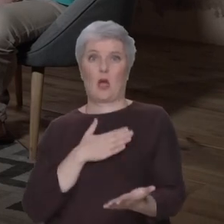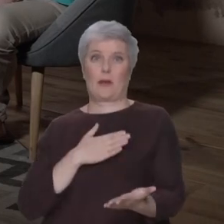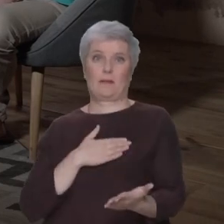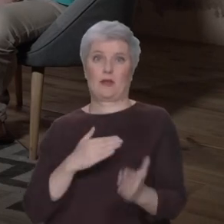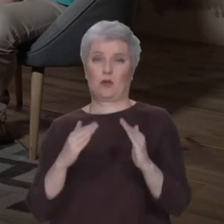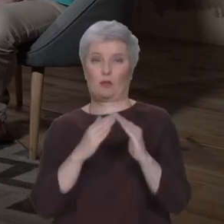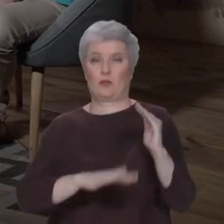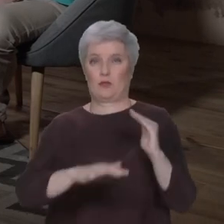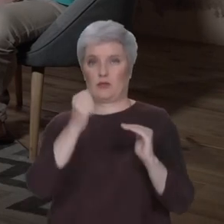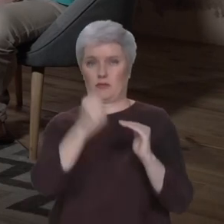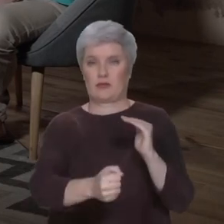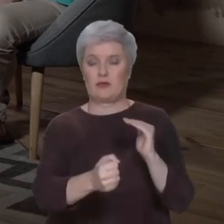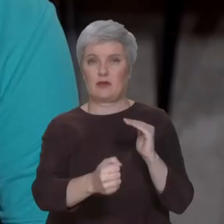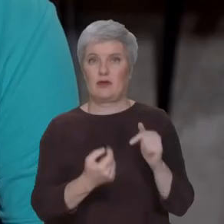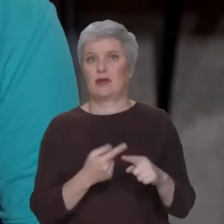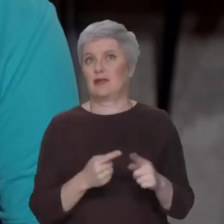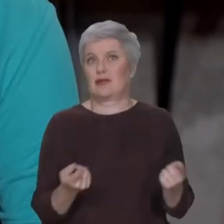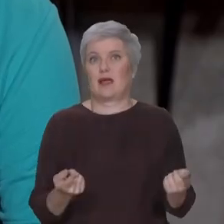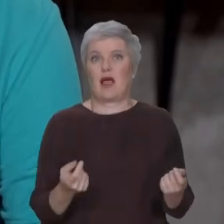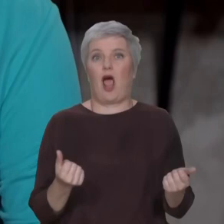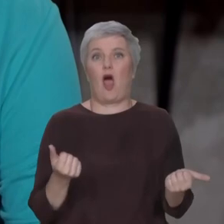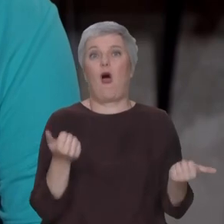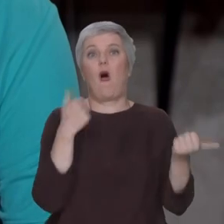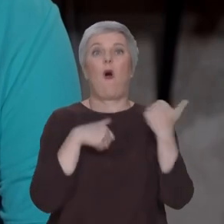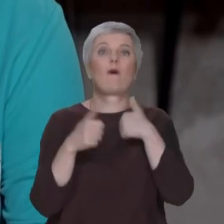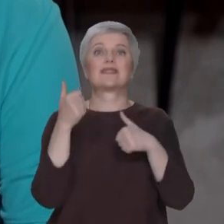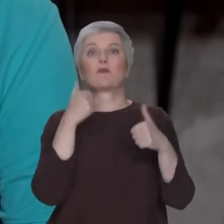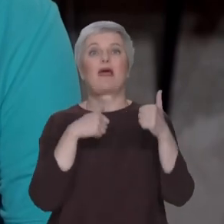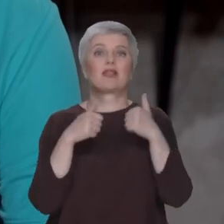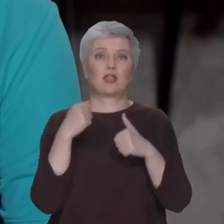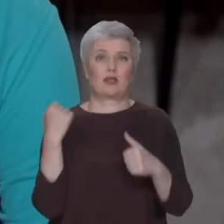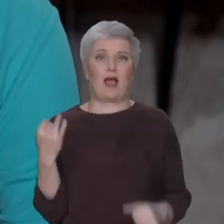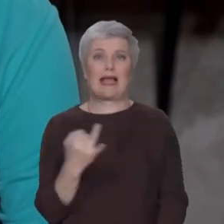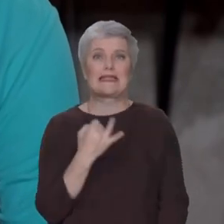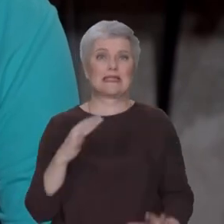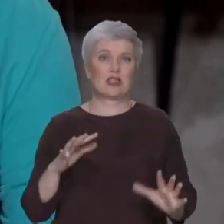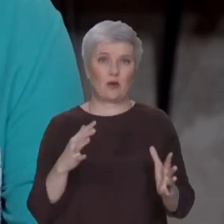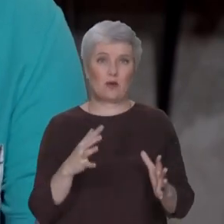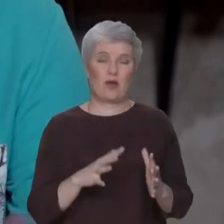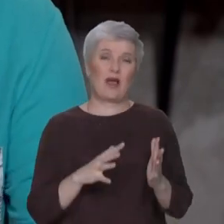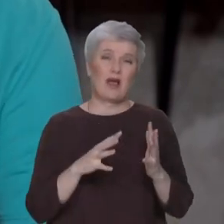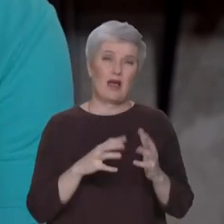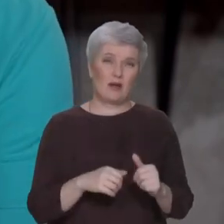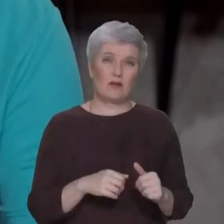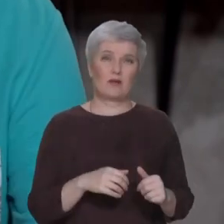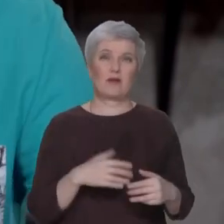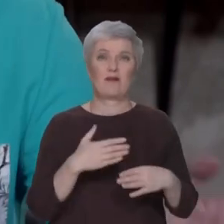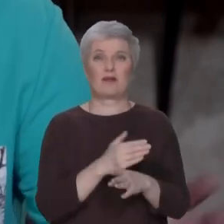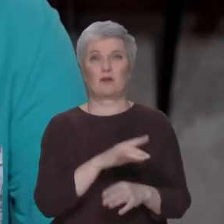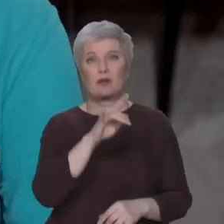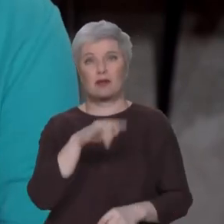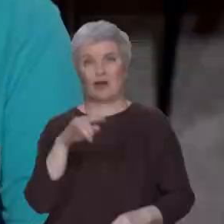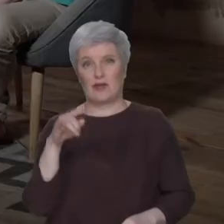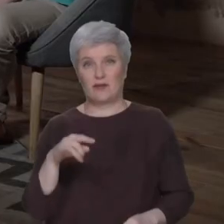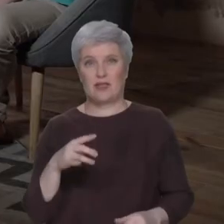будинку. Це така косметична історія. Вона, звичайно, зруйнувала там два кондиціонери, вибила вікна на цій